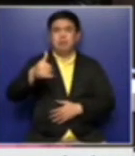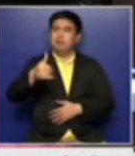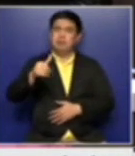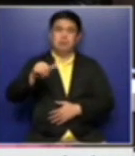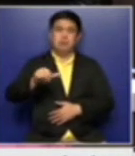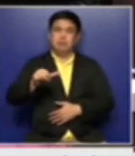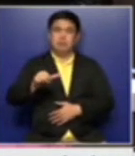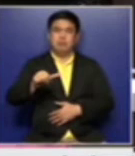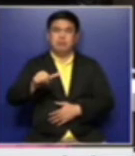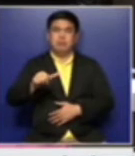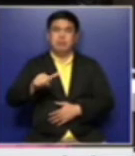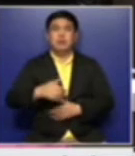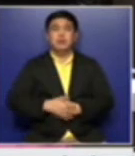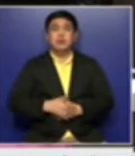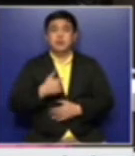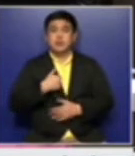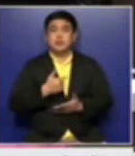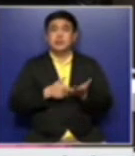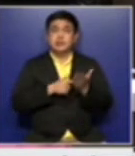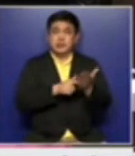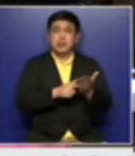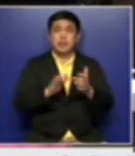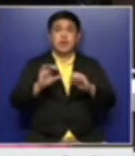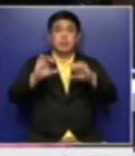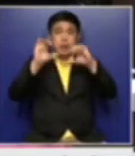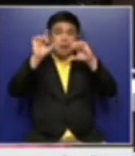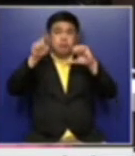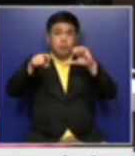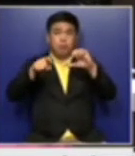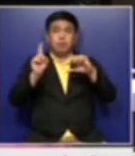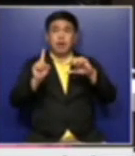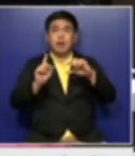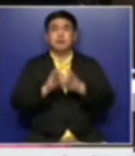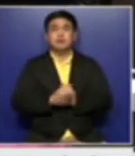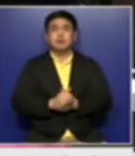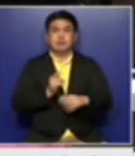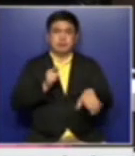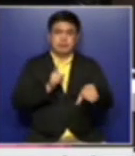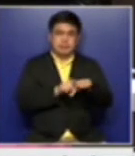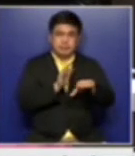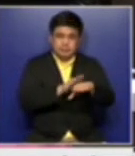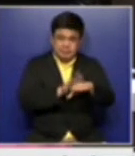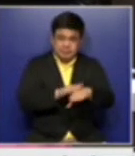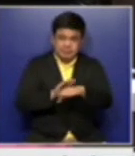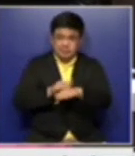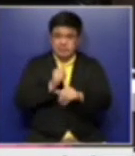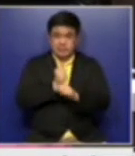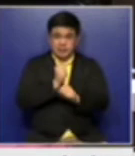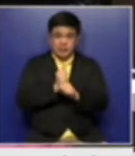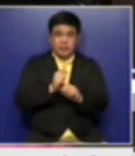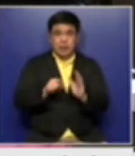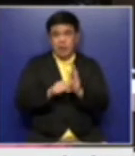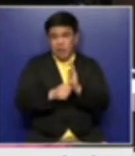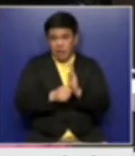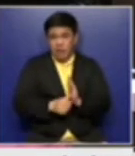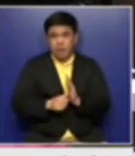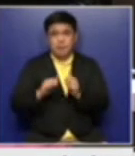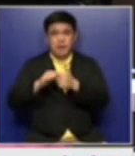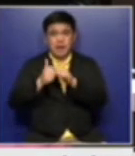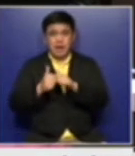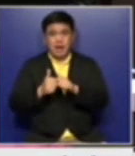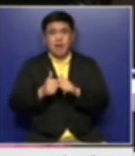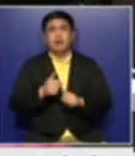ดิฉันอยากจะนำเสนอรัฐบาลว่าให้รัฐบาลเร่งรัดแก้ไขปัญหาหลักที่เป็นปัจจัยใน